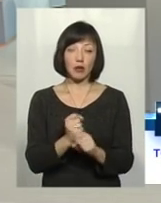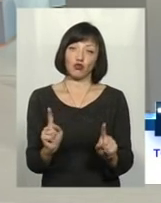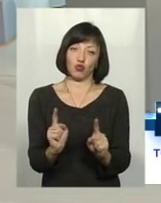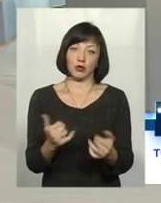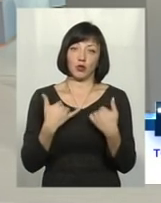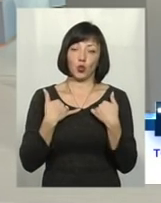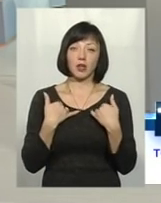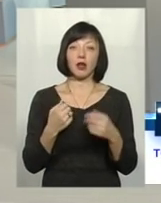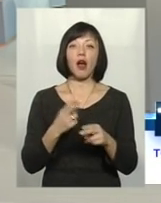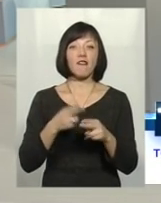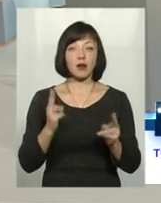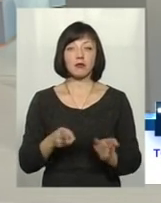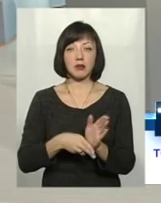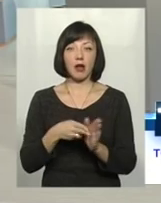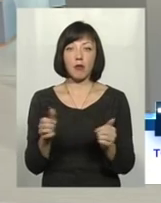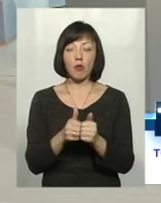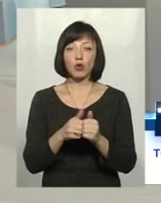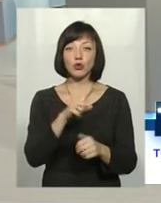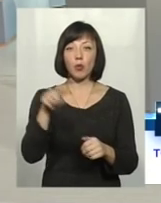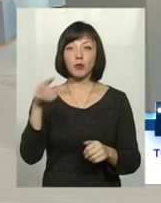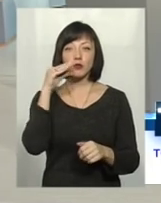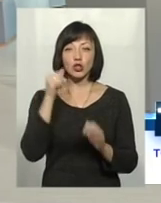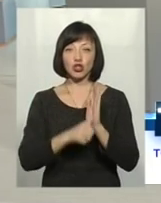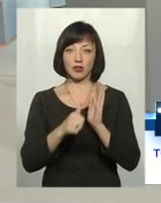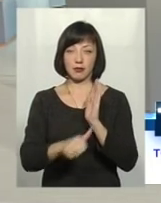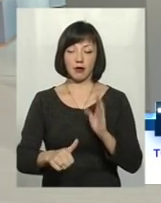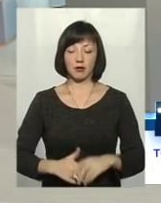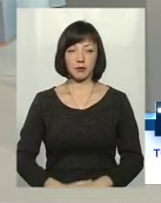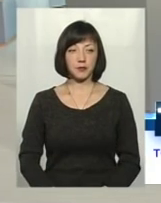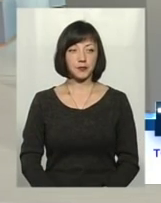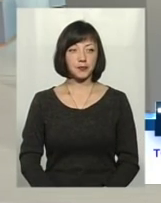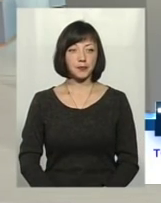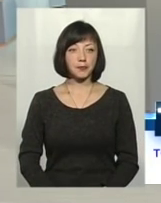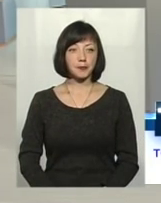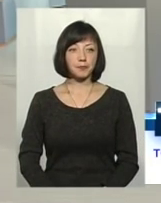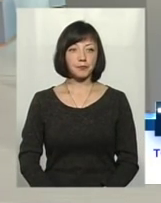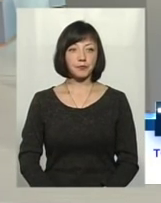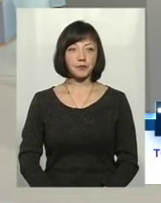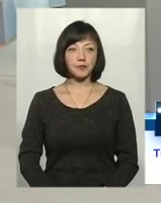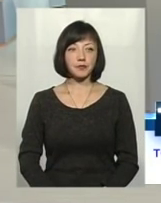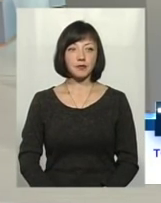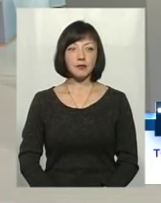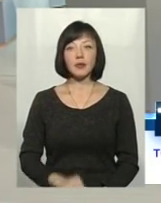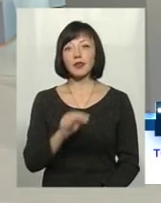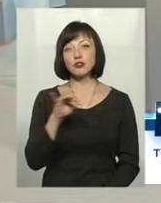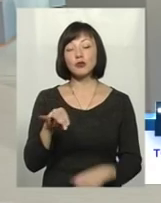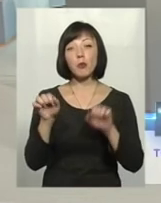тут у нас на ЖД вокзалі під домом Шевченка 60. Дякую за дзвінок. Чи можливо що зробити?